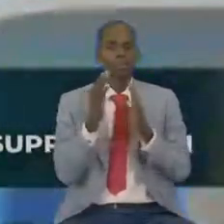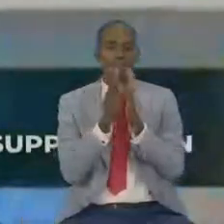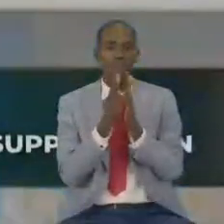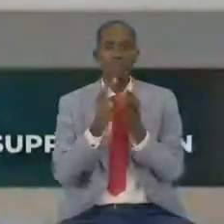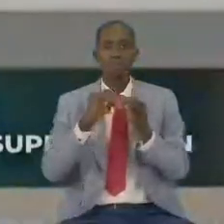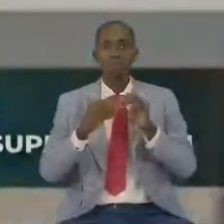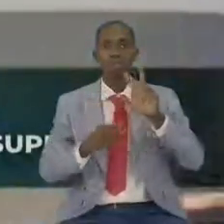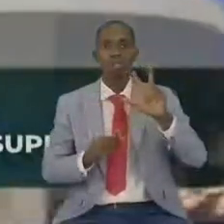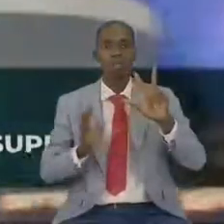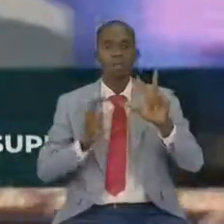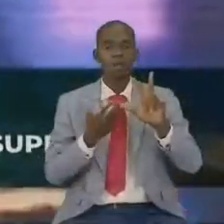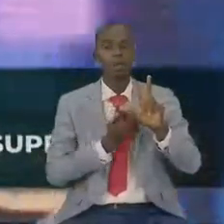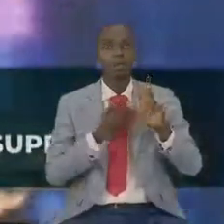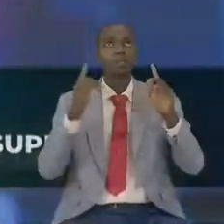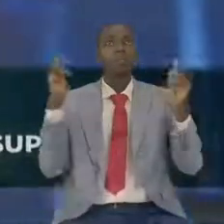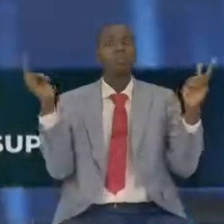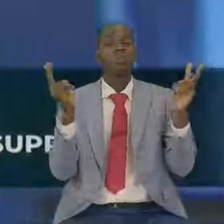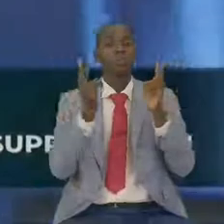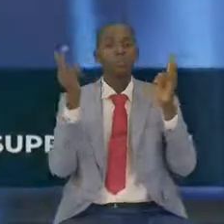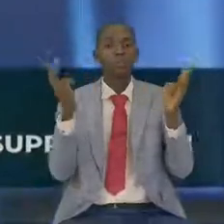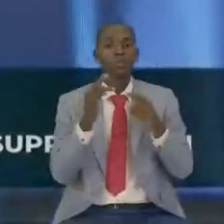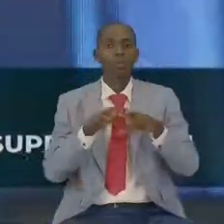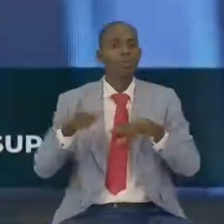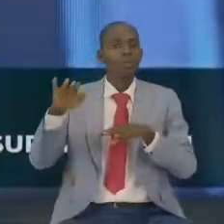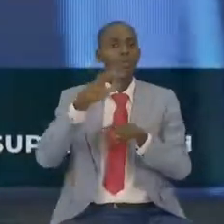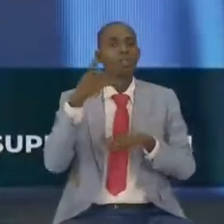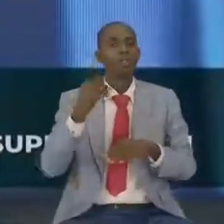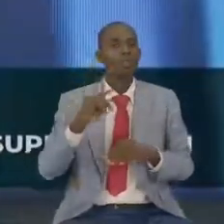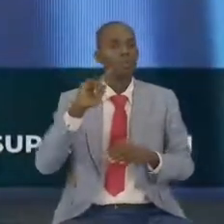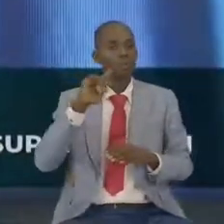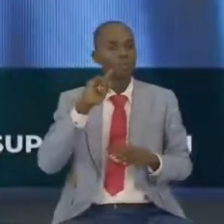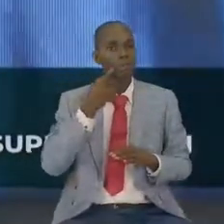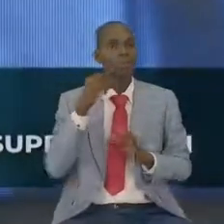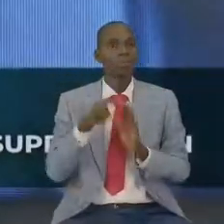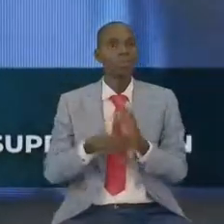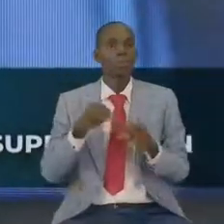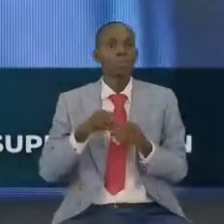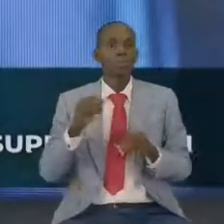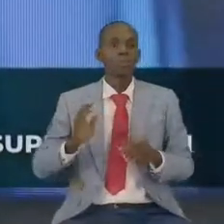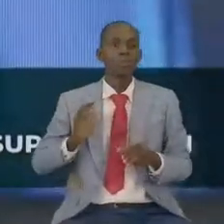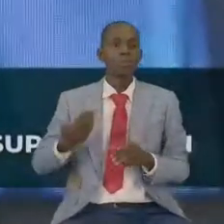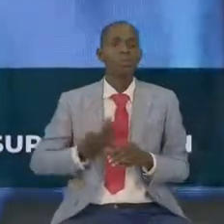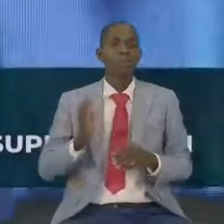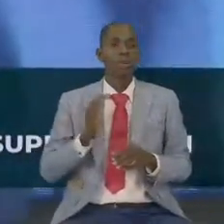élément, notre triomphe sur l'amertume dans l'âme.